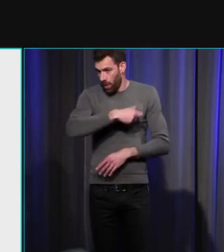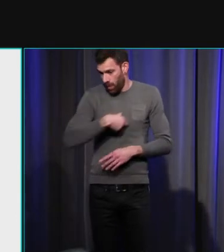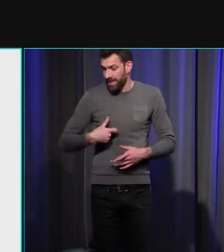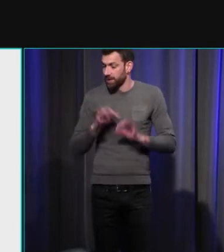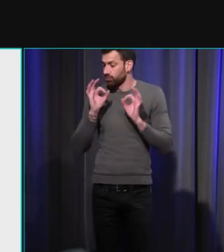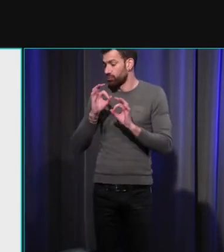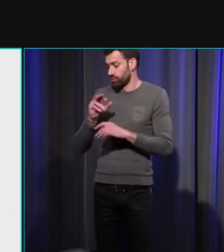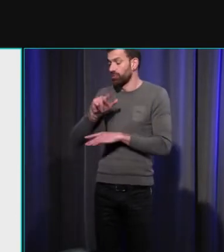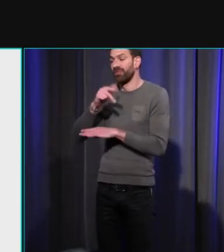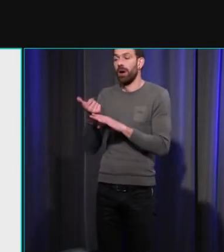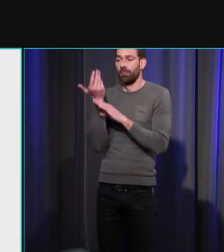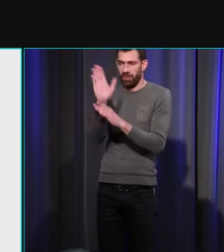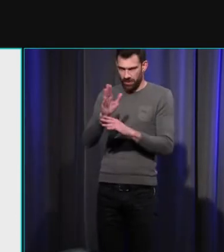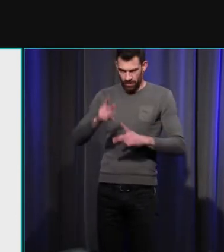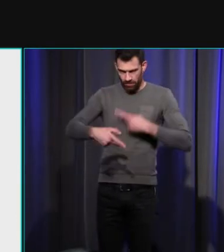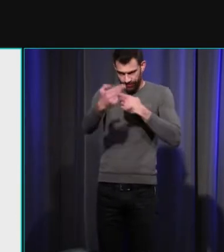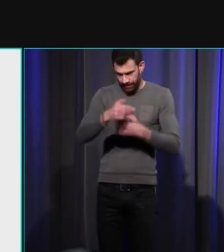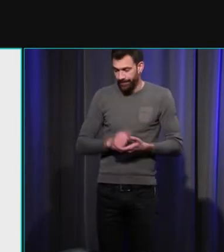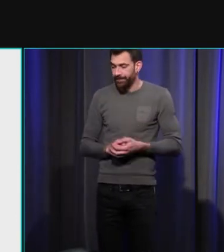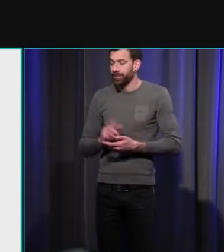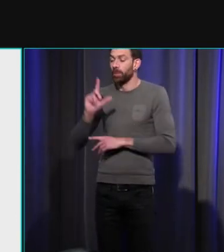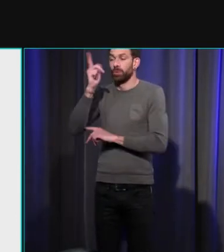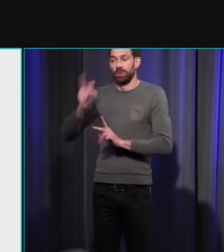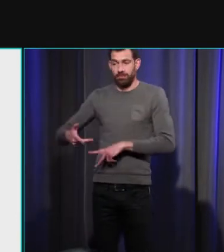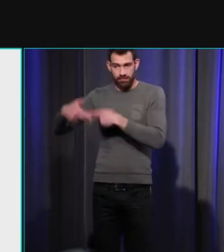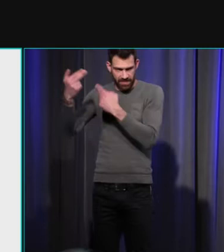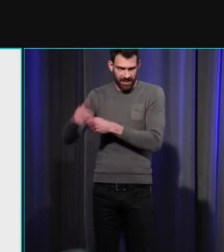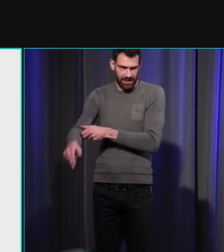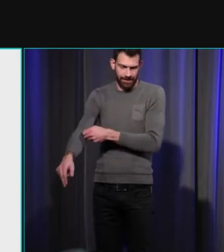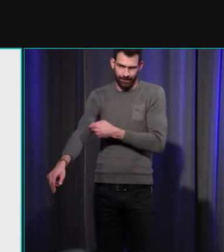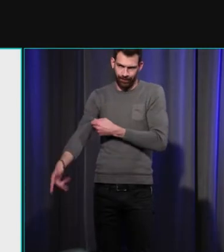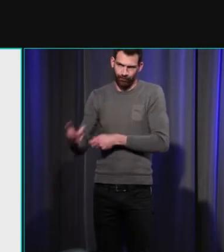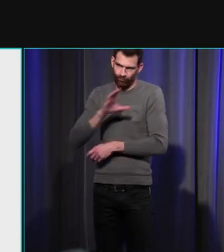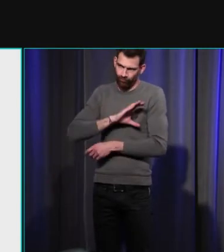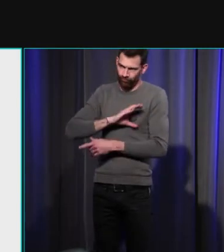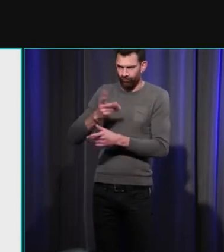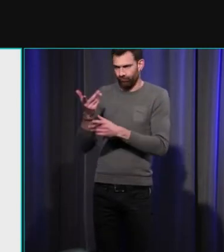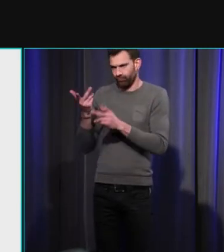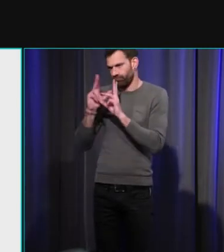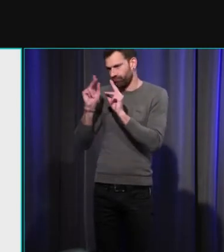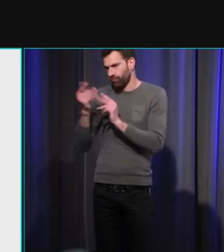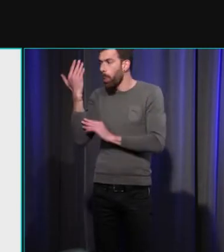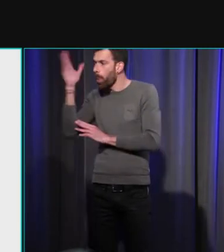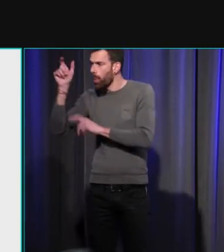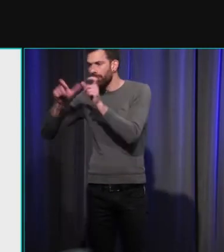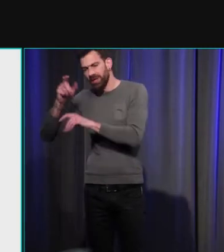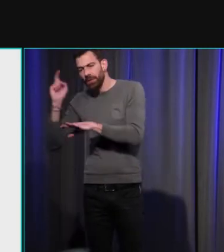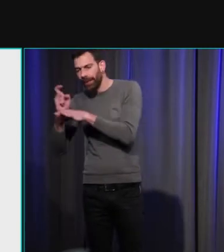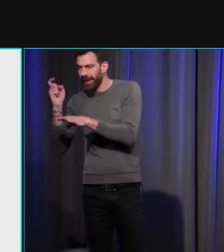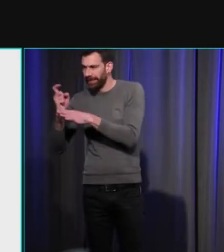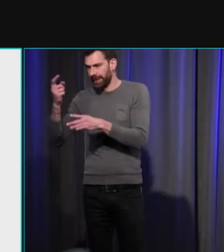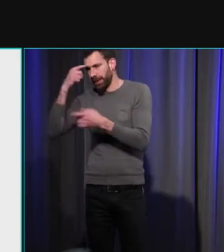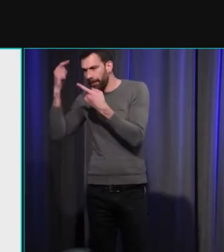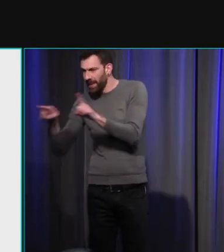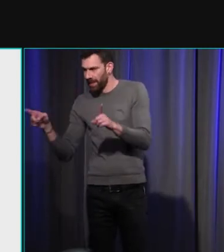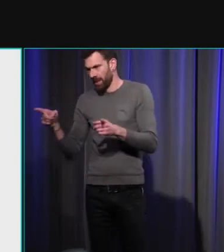présenterai dans une première partie dans une seconde partie nous essaierons de voir les critiques un peu secondaire accidentelle qui ne vont pas